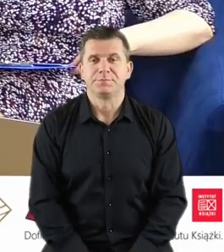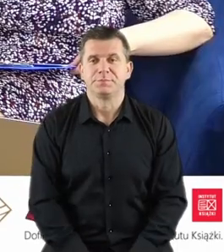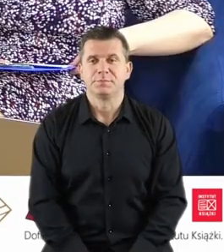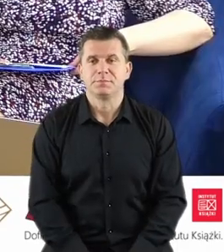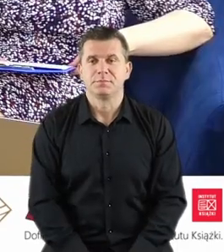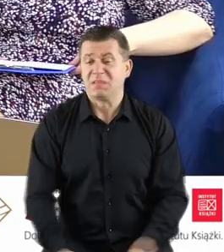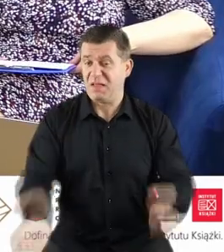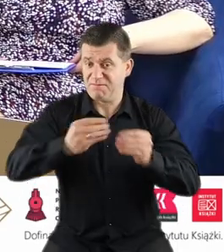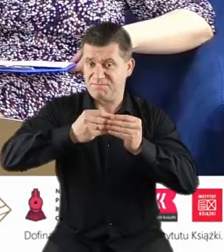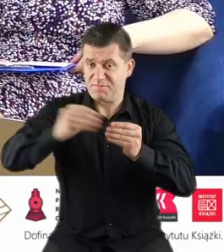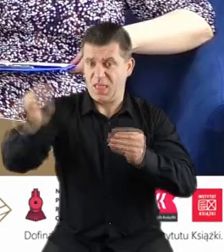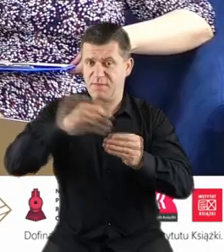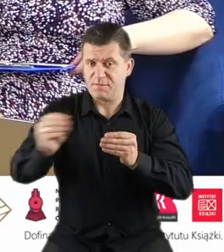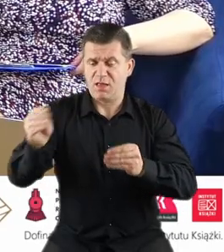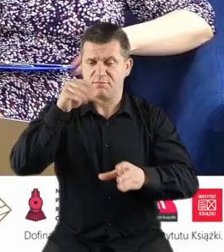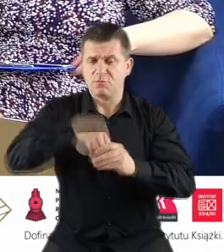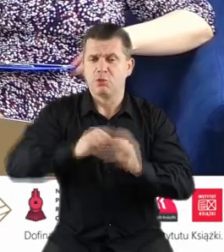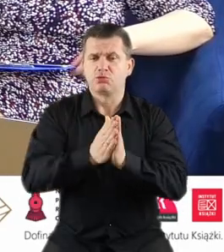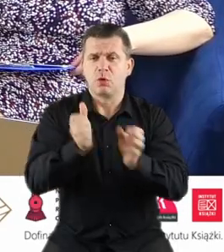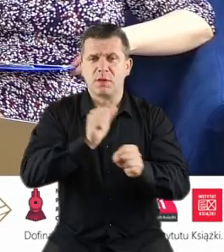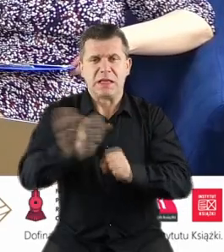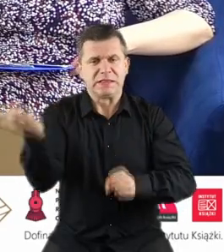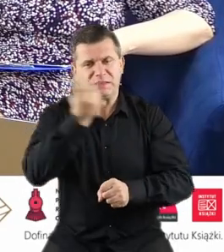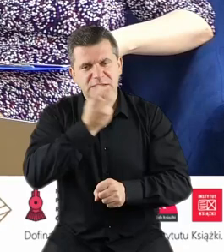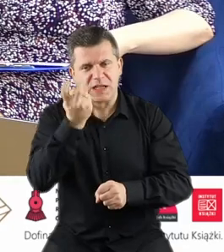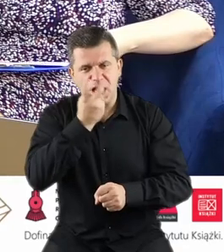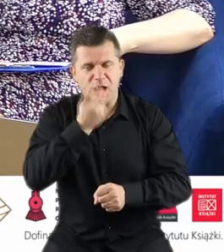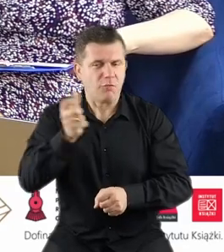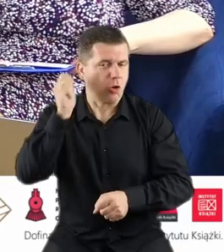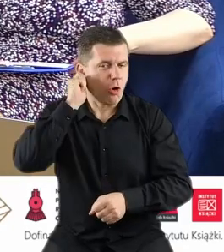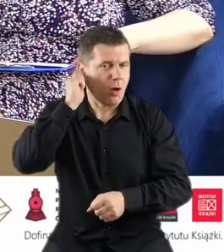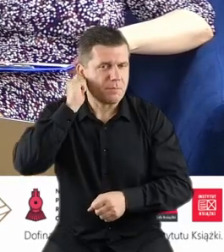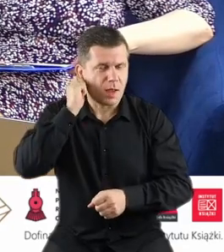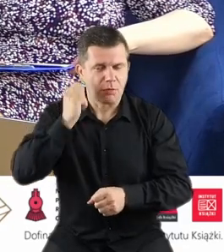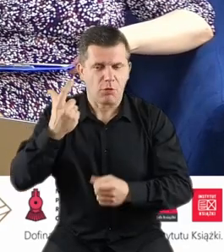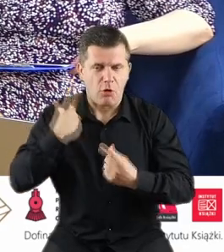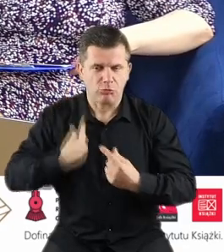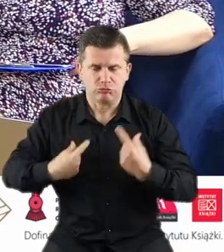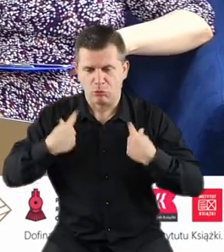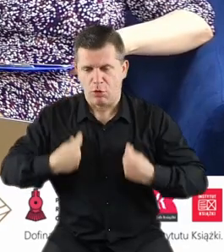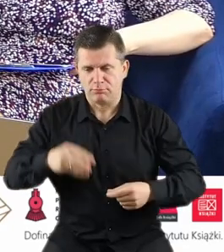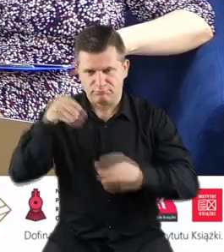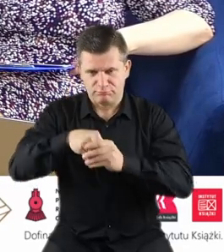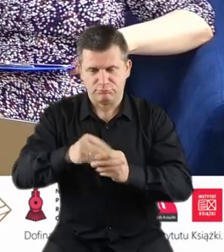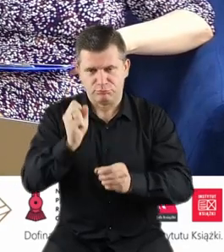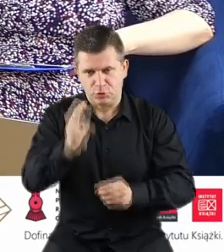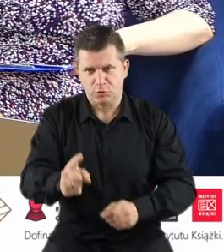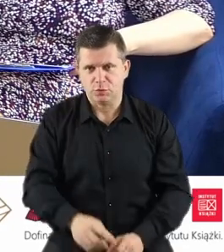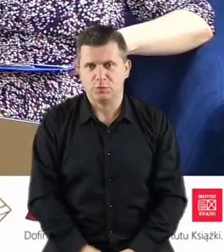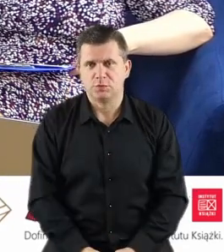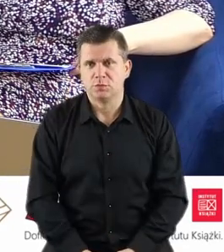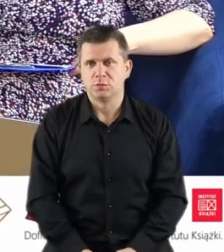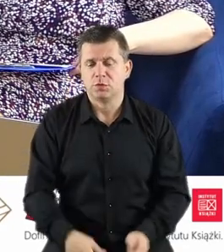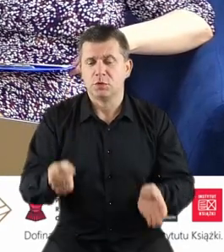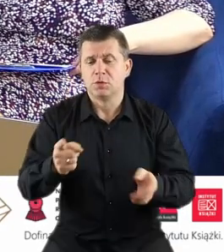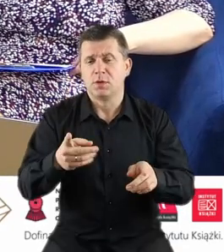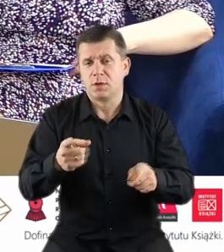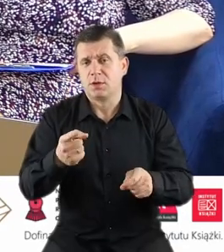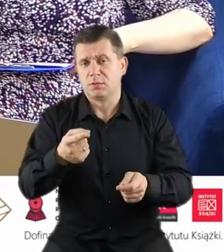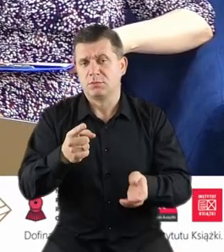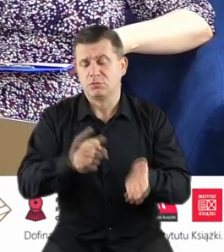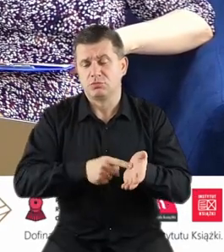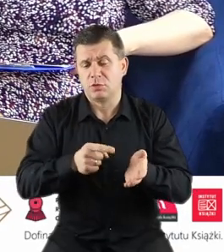Coraz więcej jest w książkach ciekawych postaci kobiecych. Pojawiają się i to właściwie często mężczyźni za nie